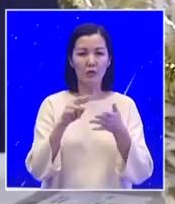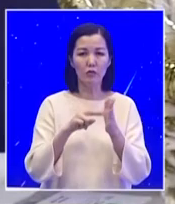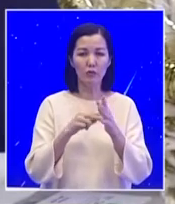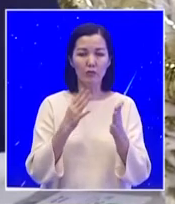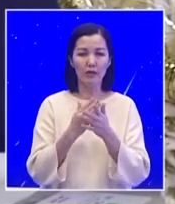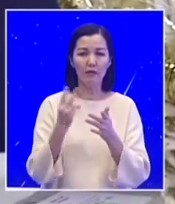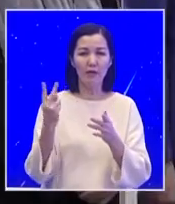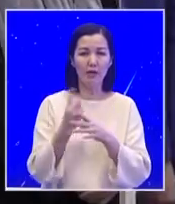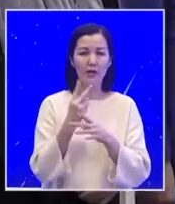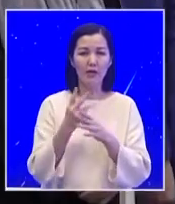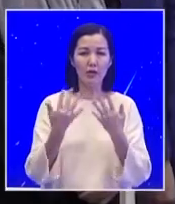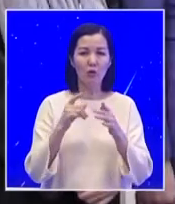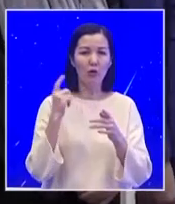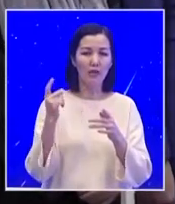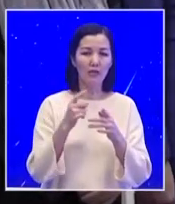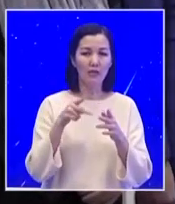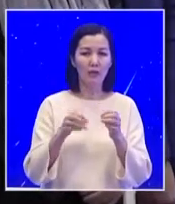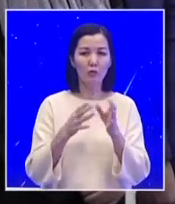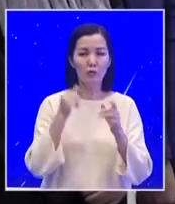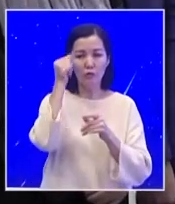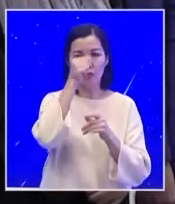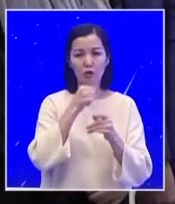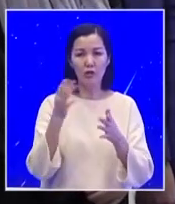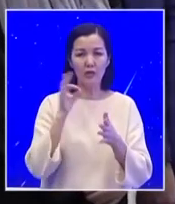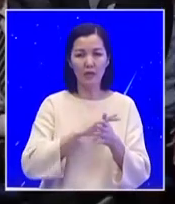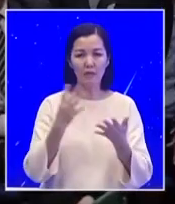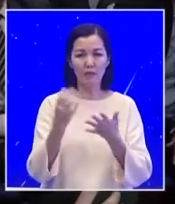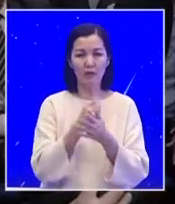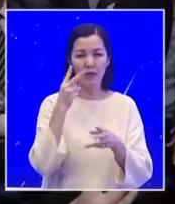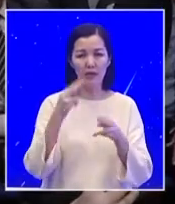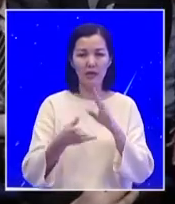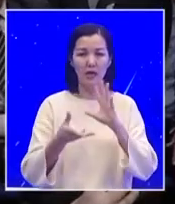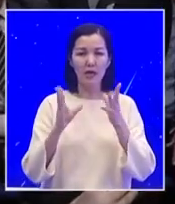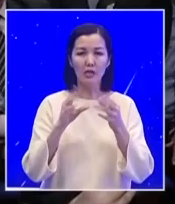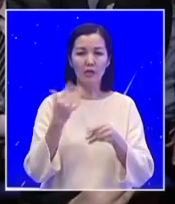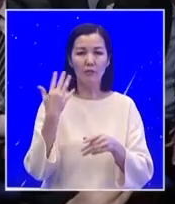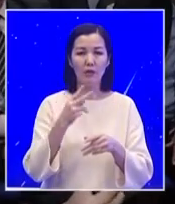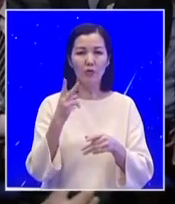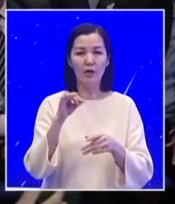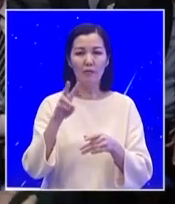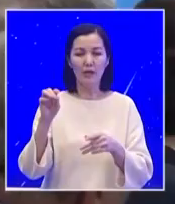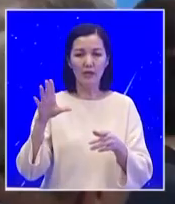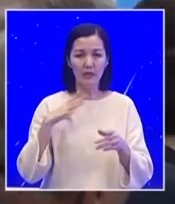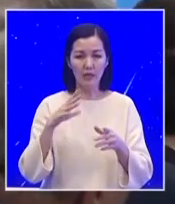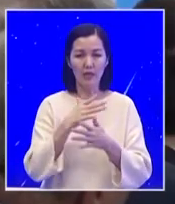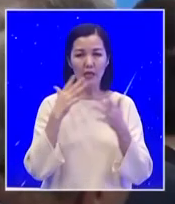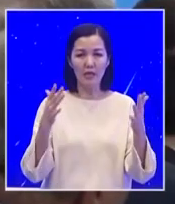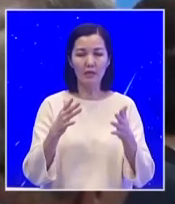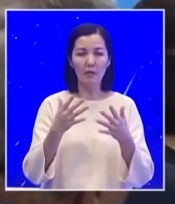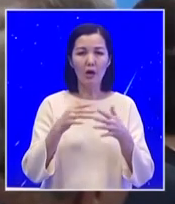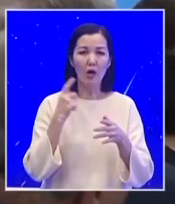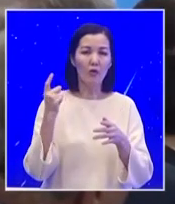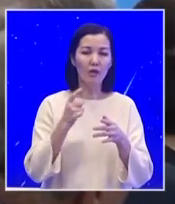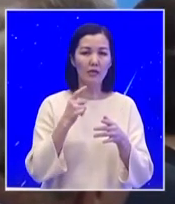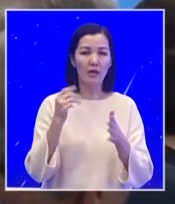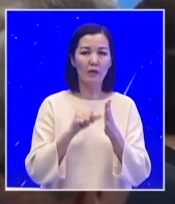екінші қанаты ауыл шаруашылығы да 2019 жылда табыспен аяқтады. Жалпы өнім көлемі 52 миллиард теңгеден асып, диқандары 62 мың